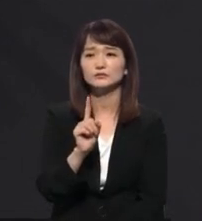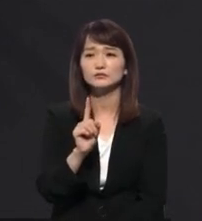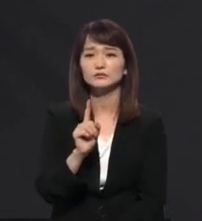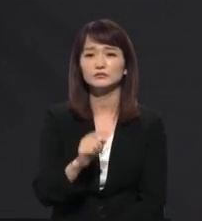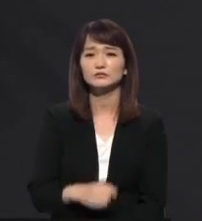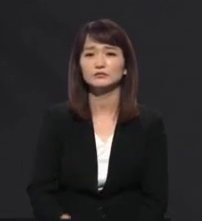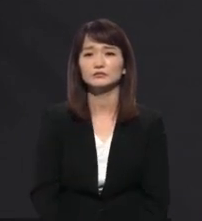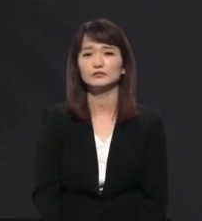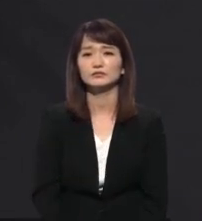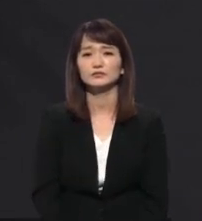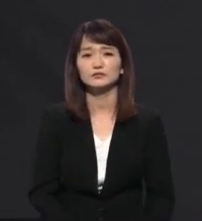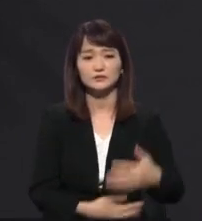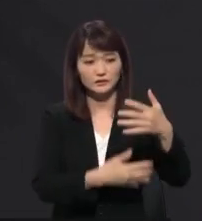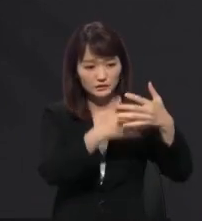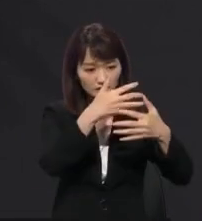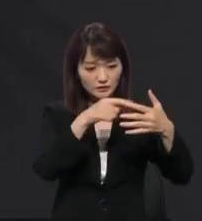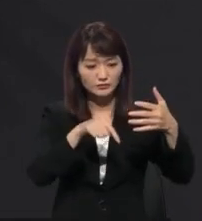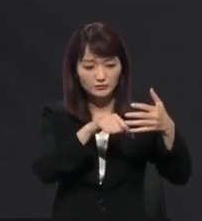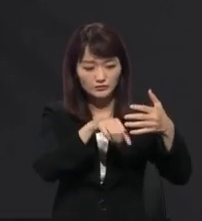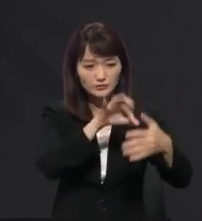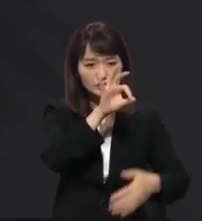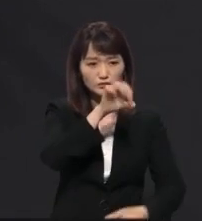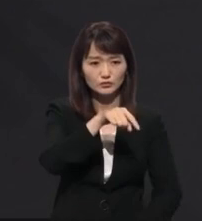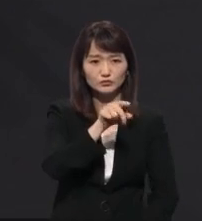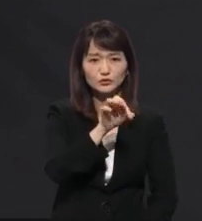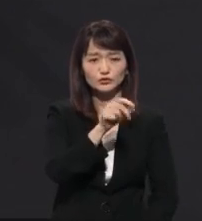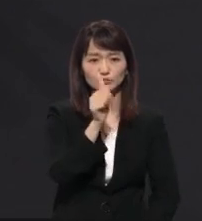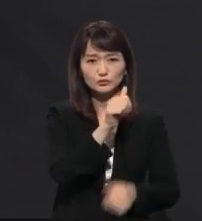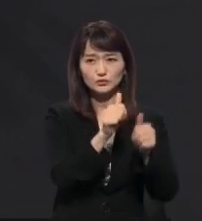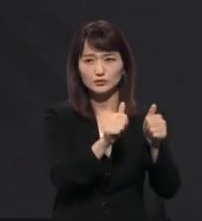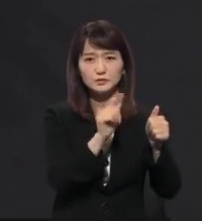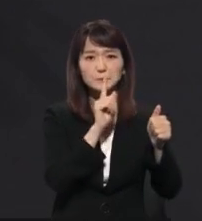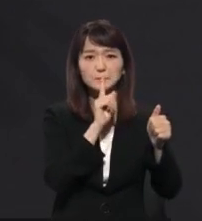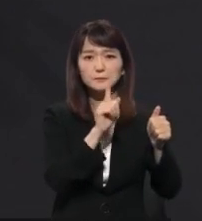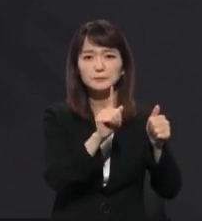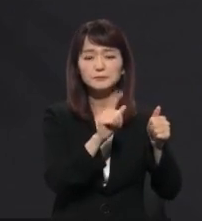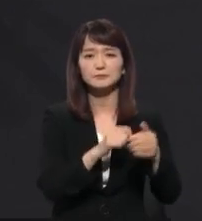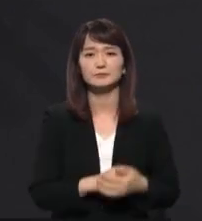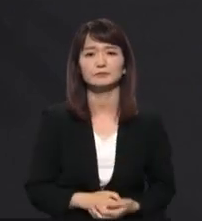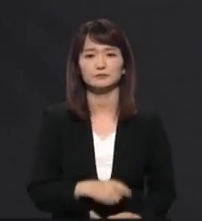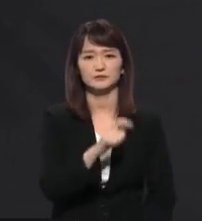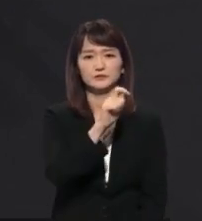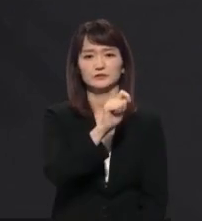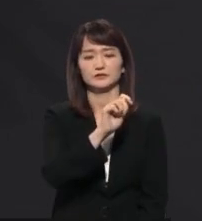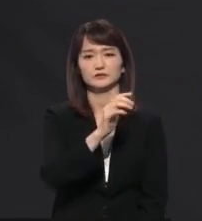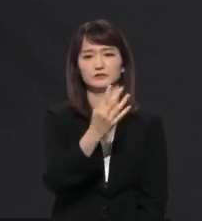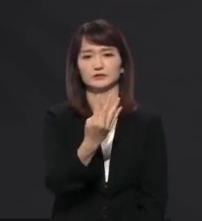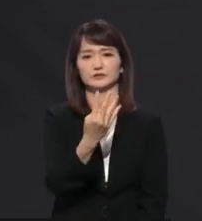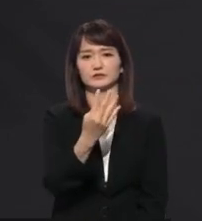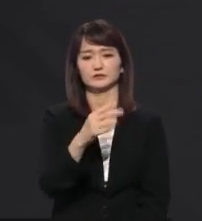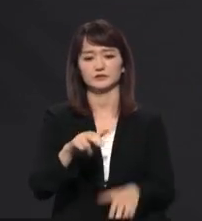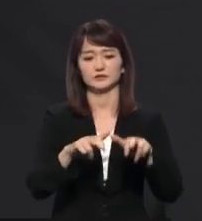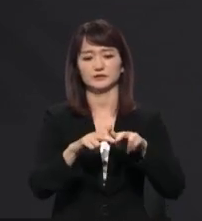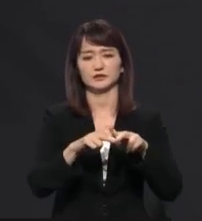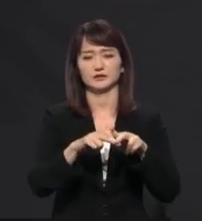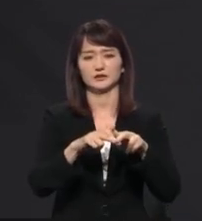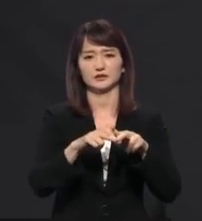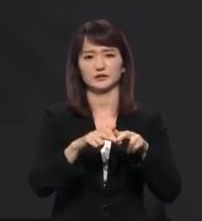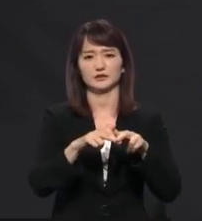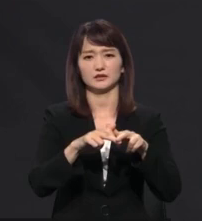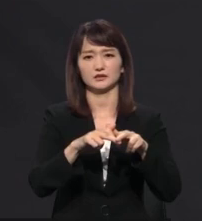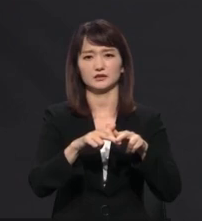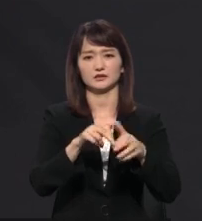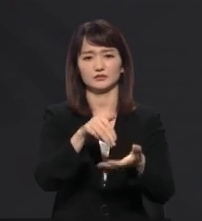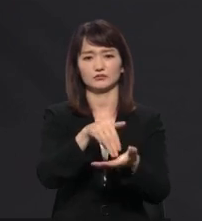저는 드라마에서 우영욱 변호사가 언급한 디포 장애인의 무게 이것이